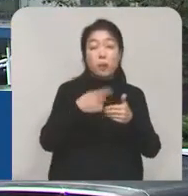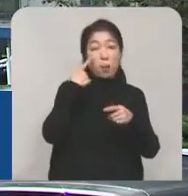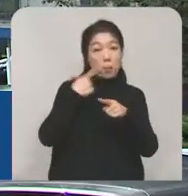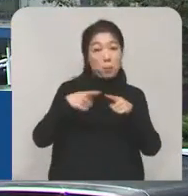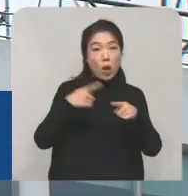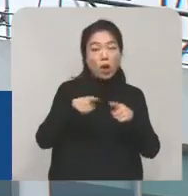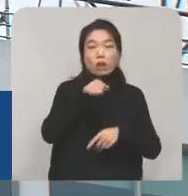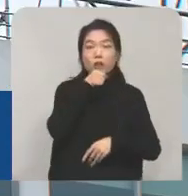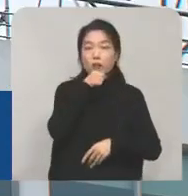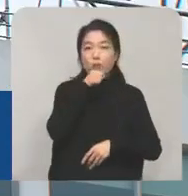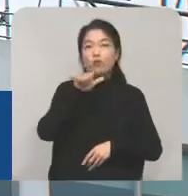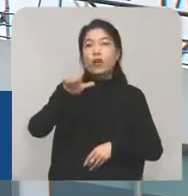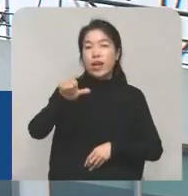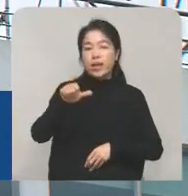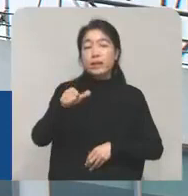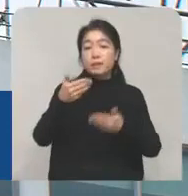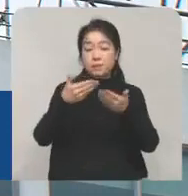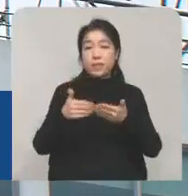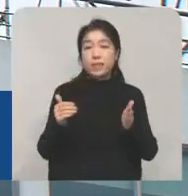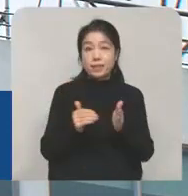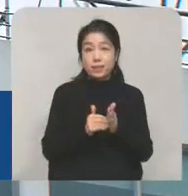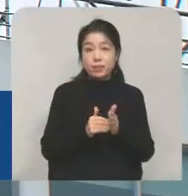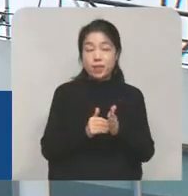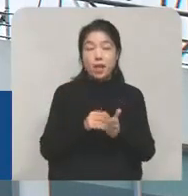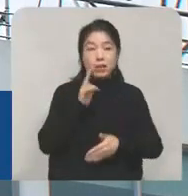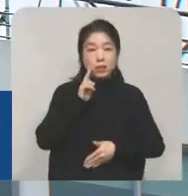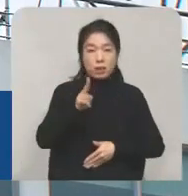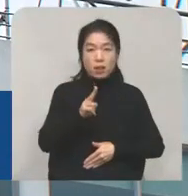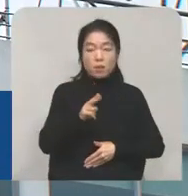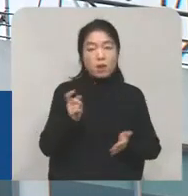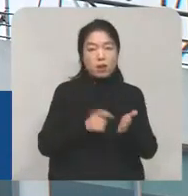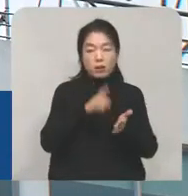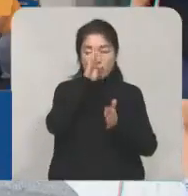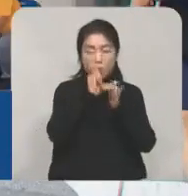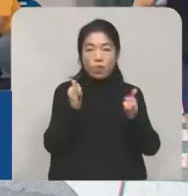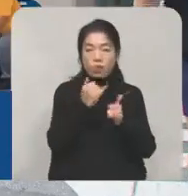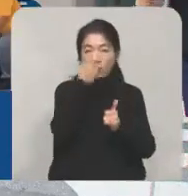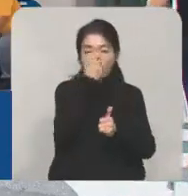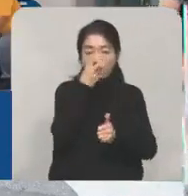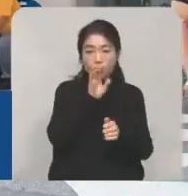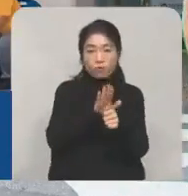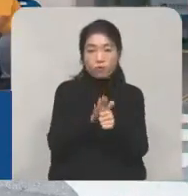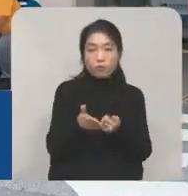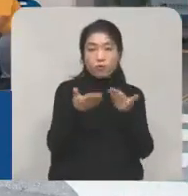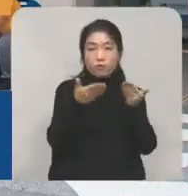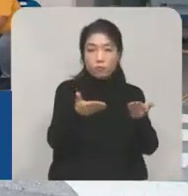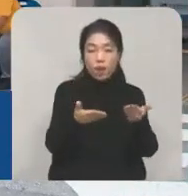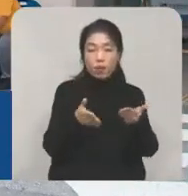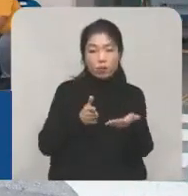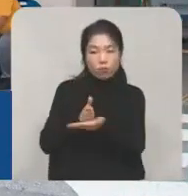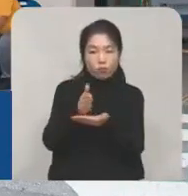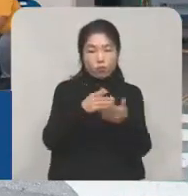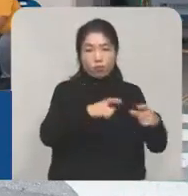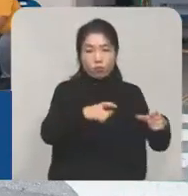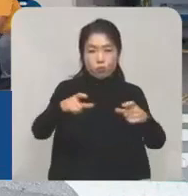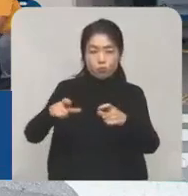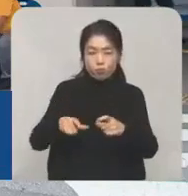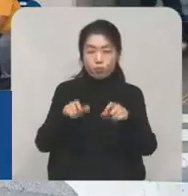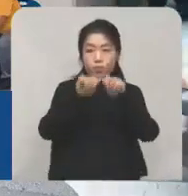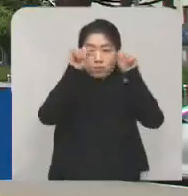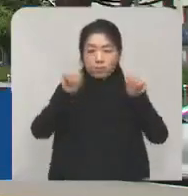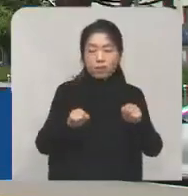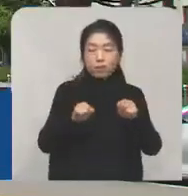받았습니다 조선 대표 거는 중증 응급환자 진료 제공과 전문화된 길로 구역별 체계 등이 높은 평가를